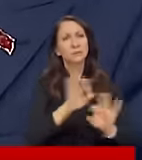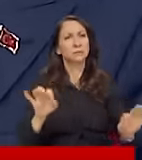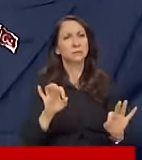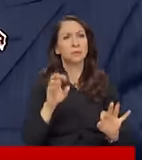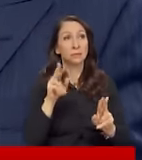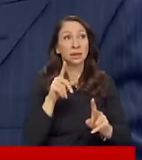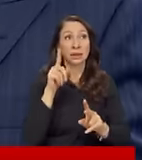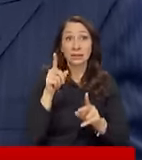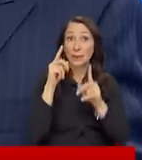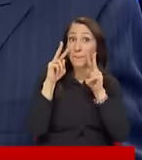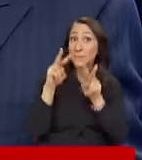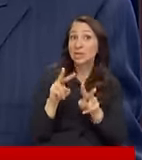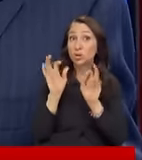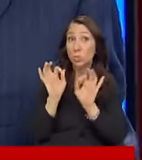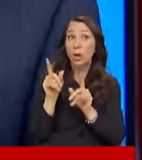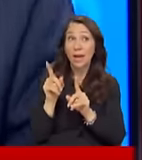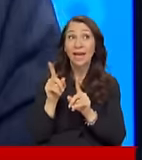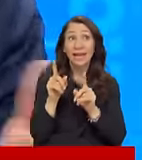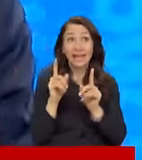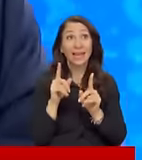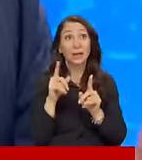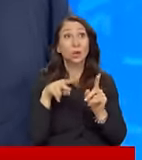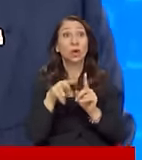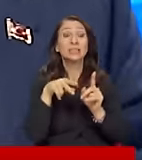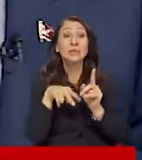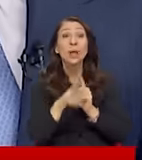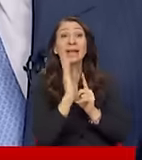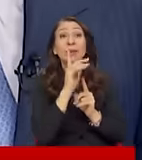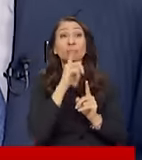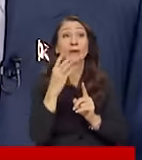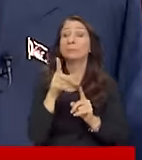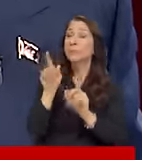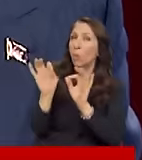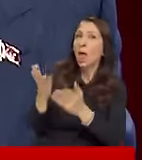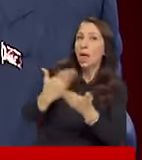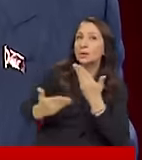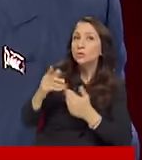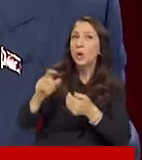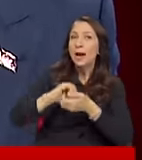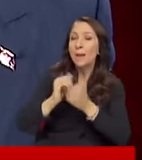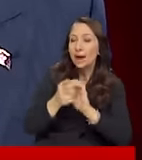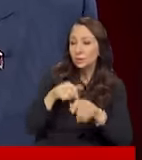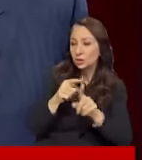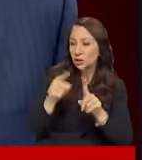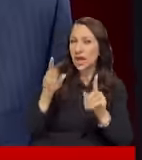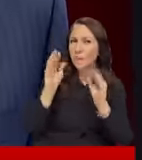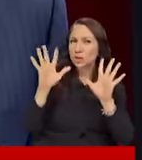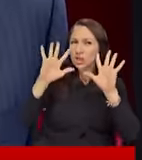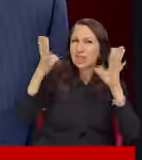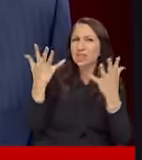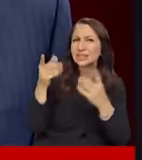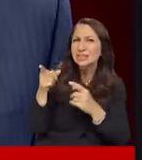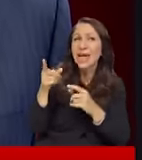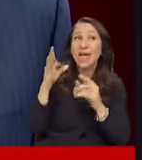ben sizin yaklaşımınız böyle. Yola çıkarken böyle söz verdim zaten. Yani. Bu kampanya sürecinde en çok